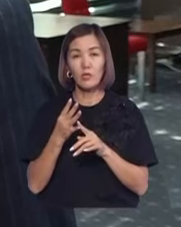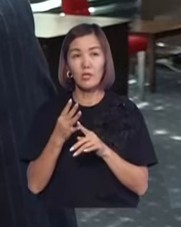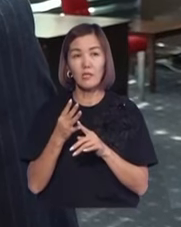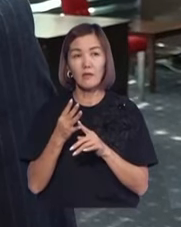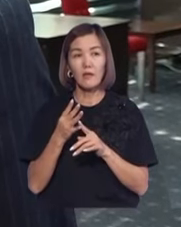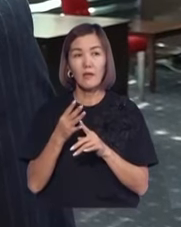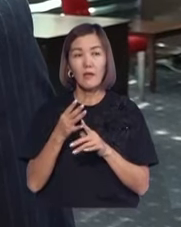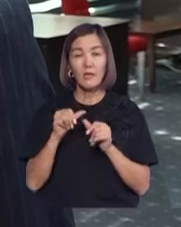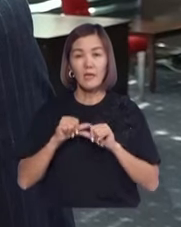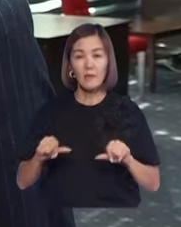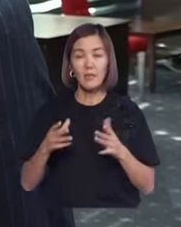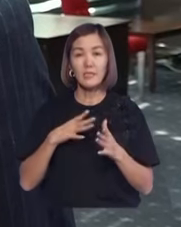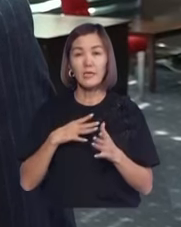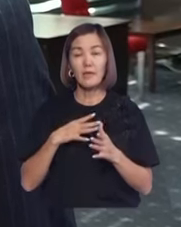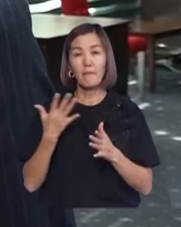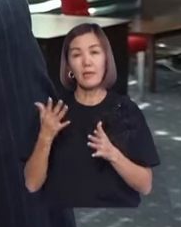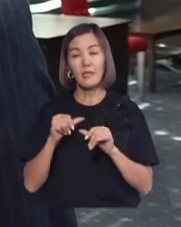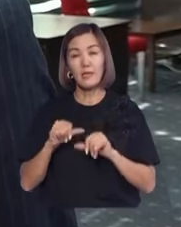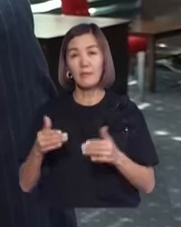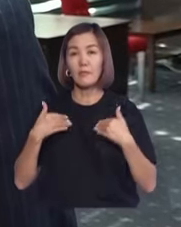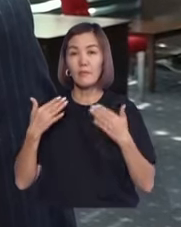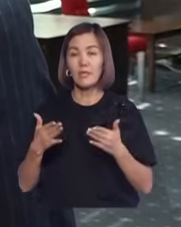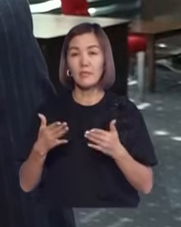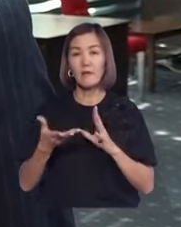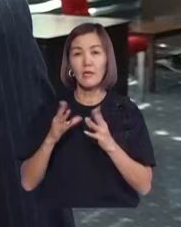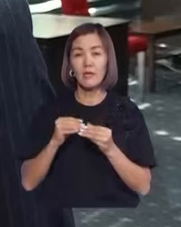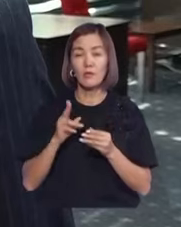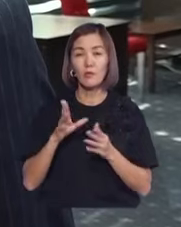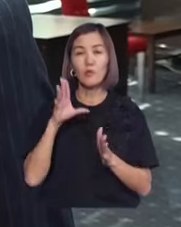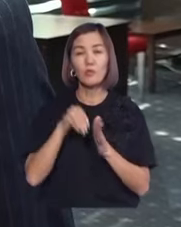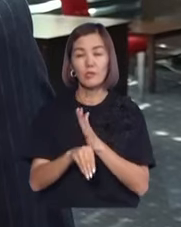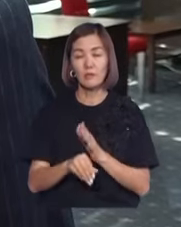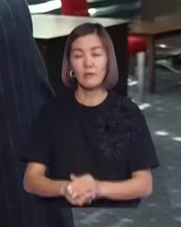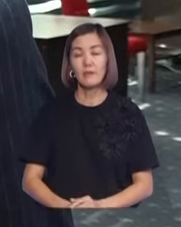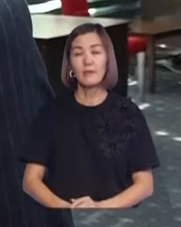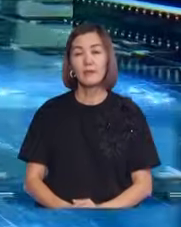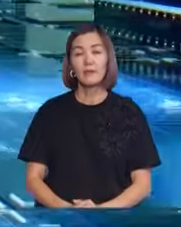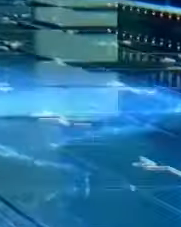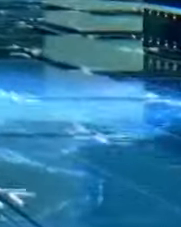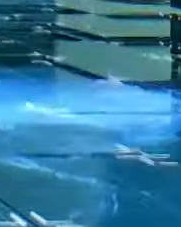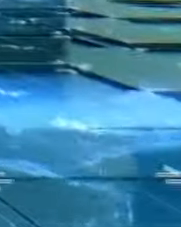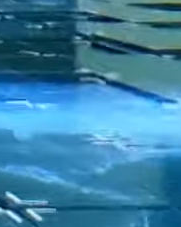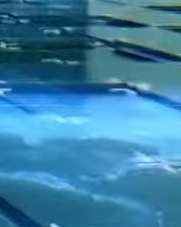в комиссии. А на пятом комиссия уже представляет кандидатов к зачислению в резерв.